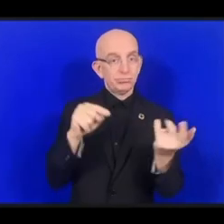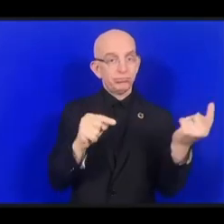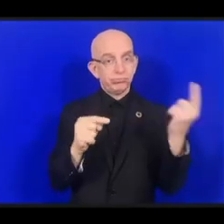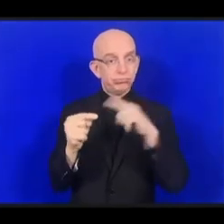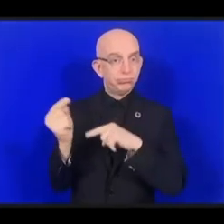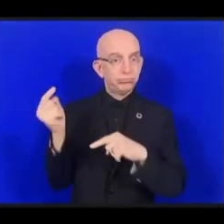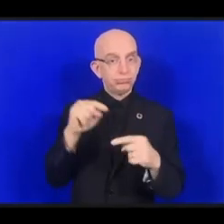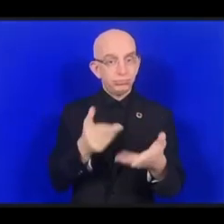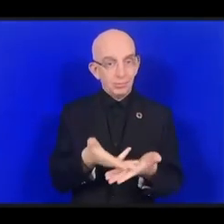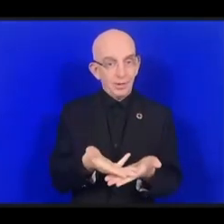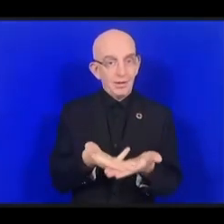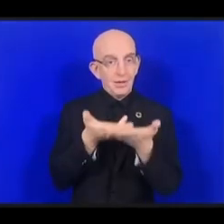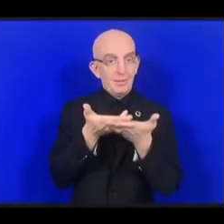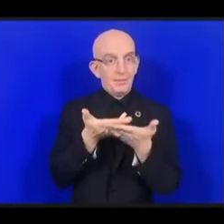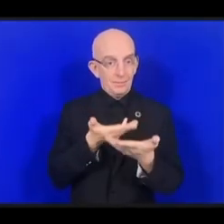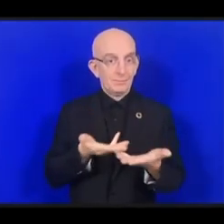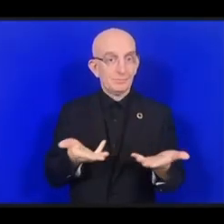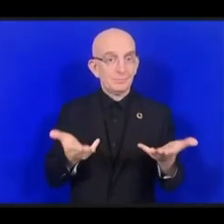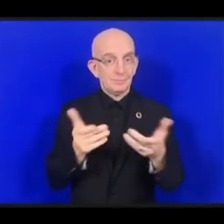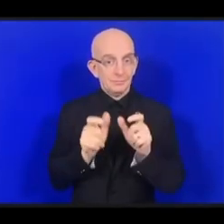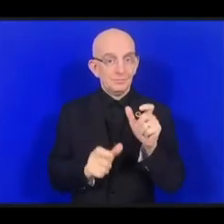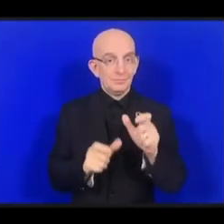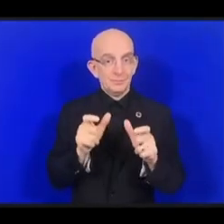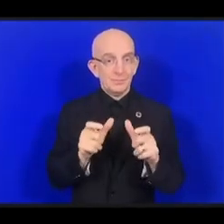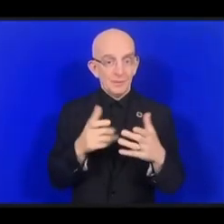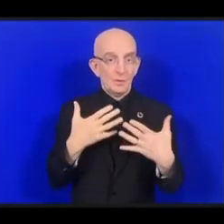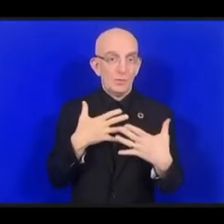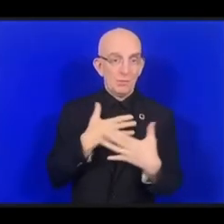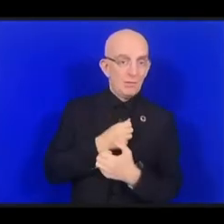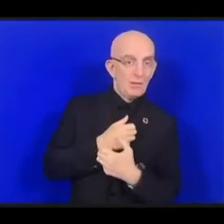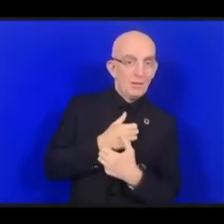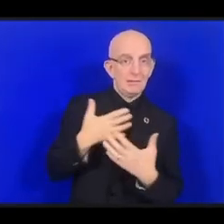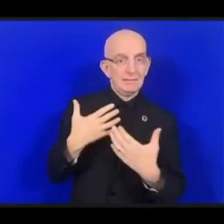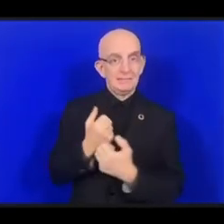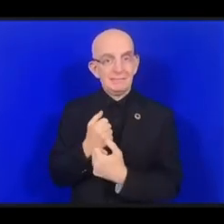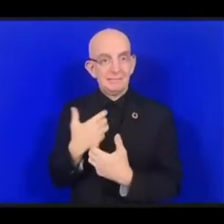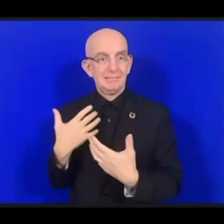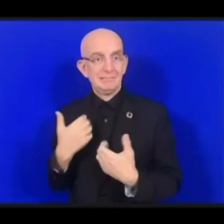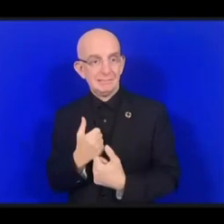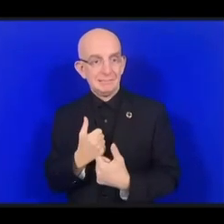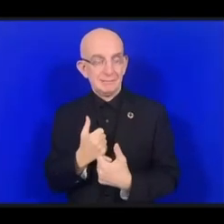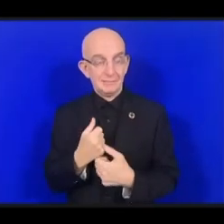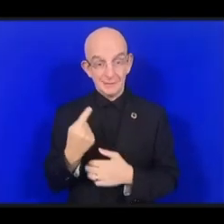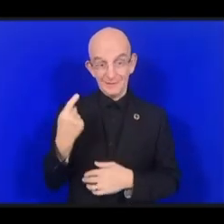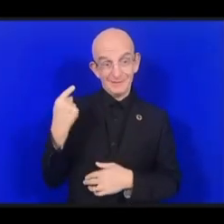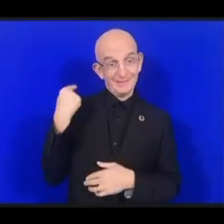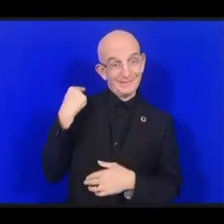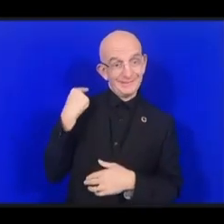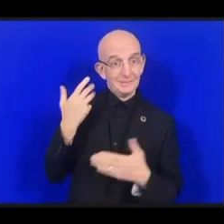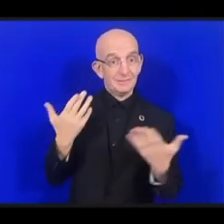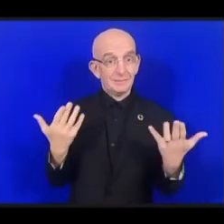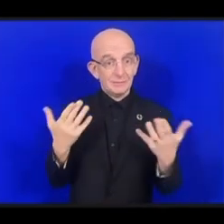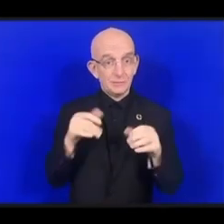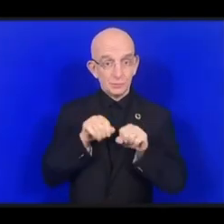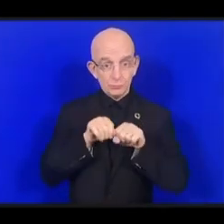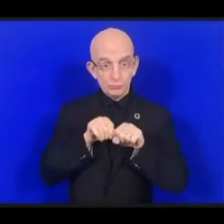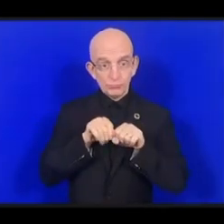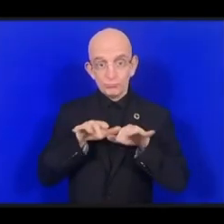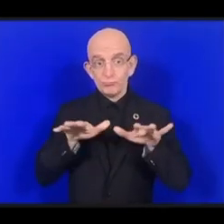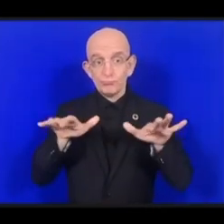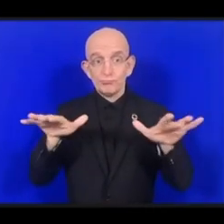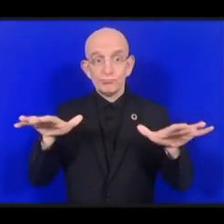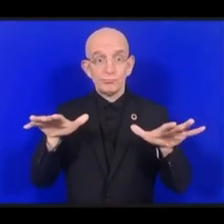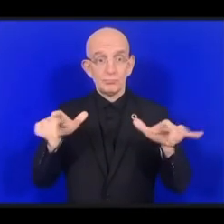絆という言葉が新聞にもテレビにもそしてインターネットにも溢れました